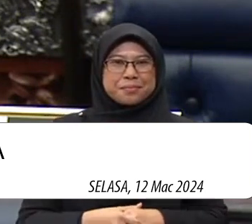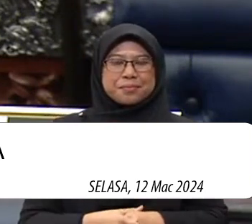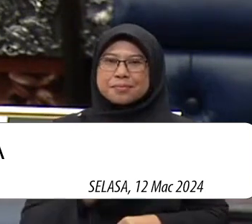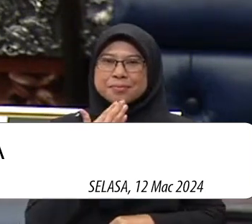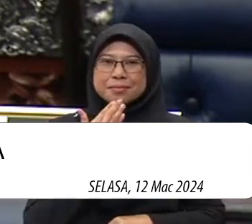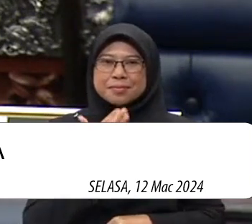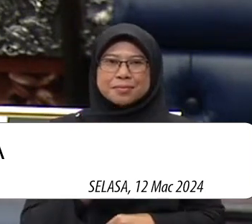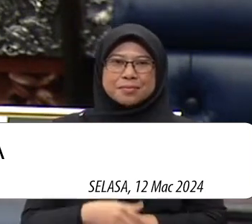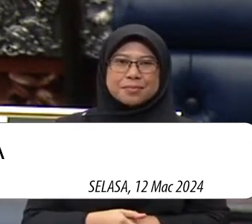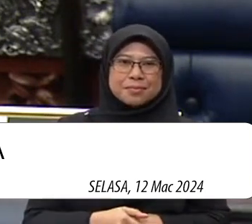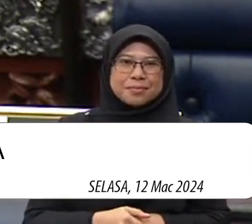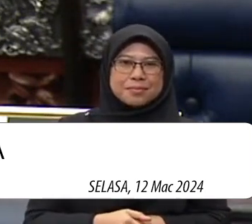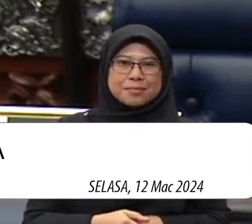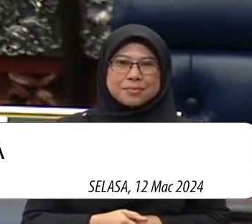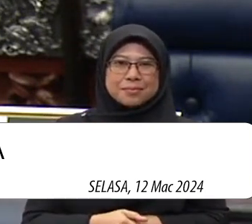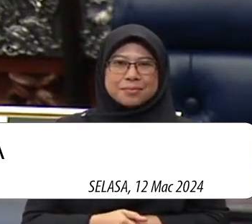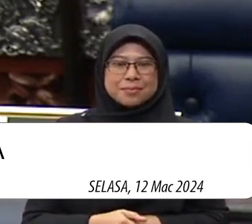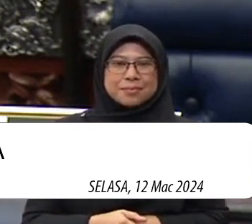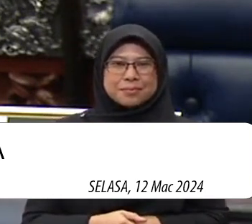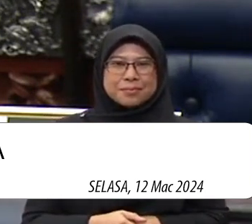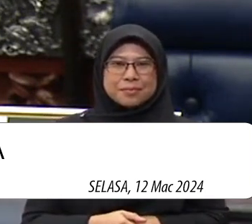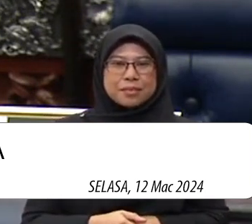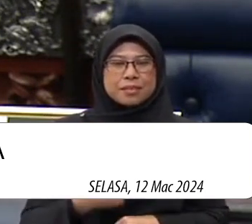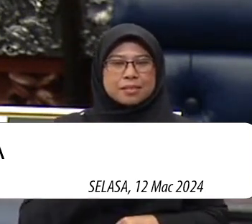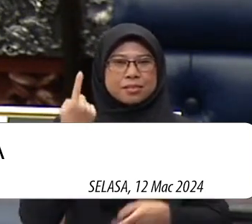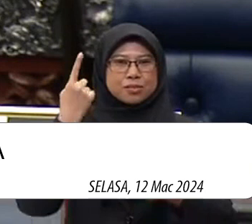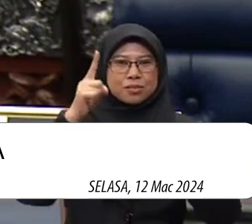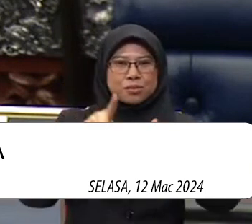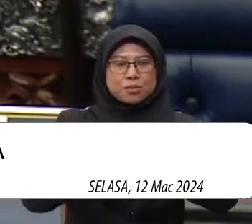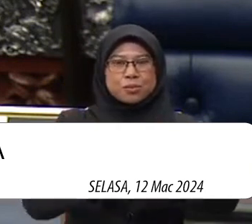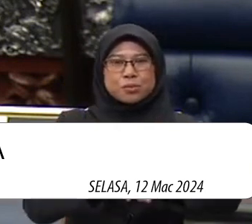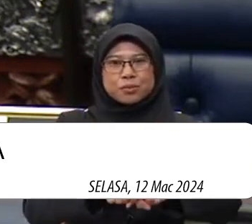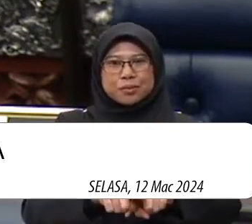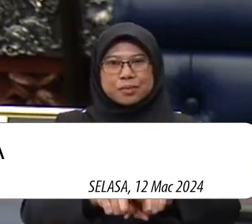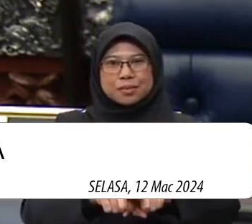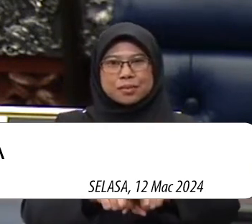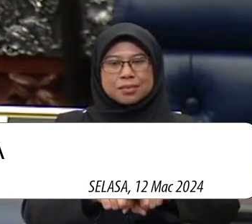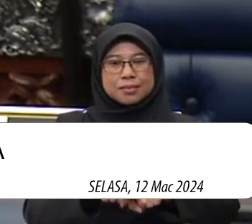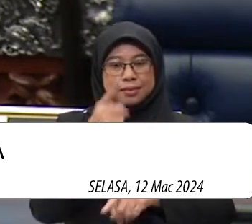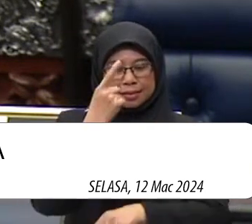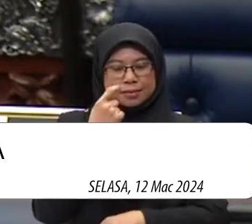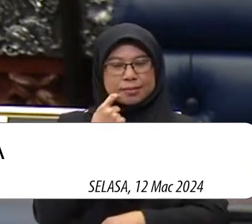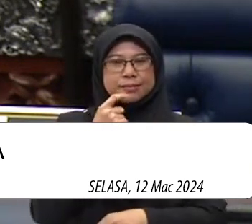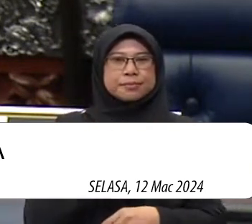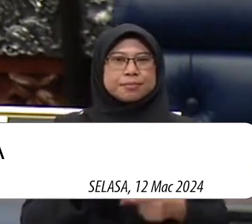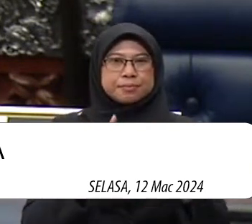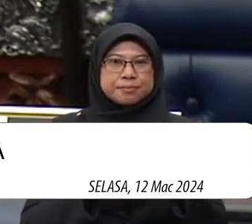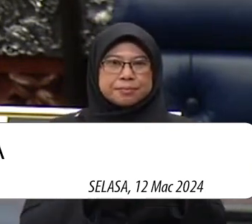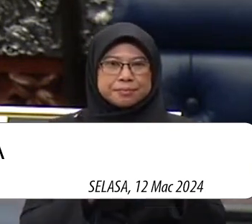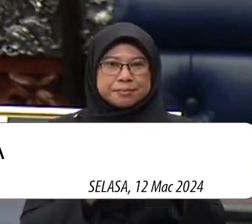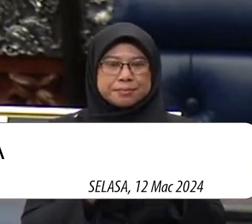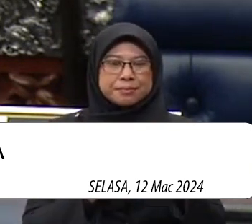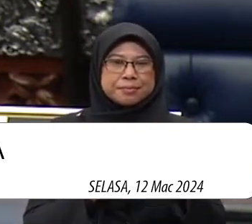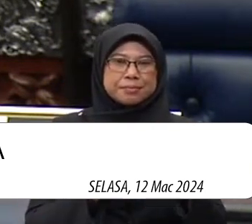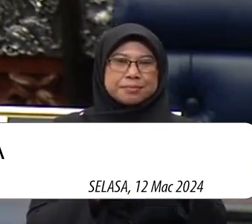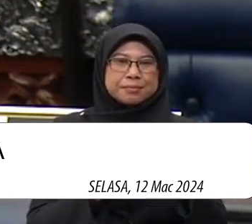terima kasih bagi saya setuju dengan apa apa yang dikemukakan sebagai soalan yang pertama oleh Ind